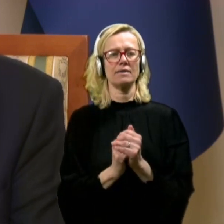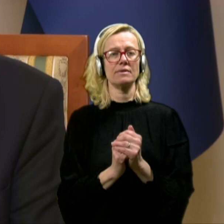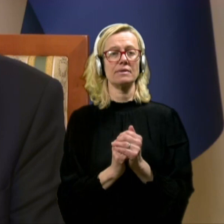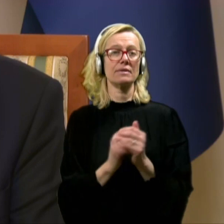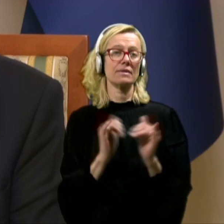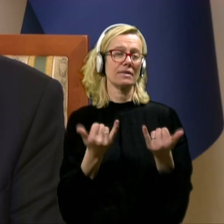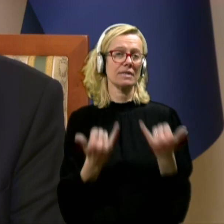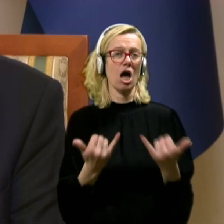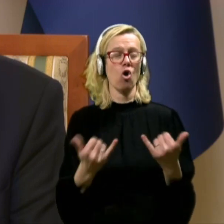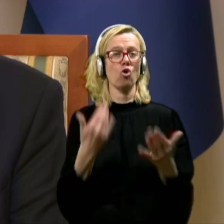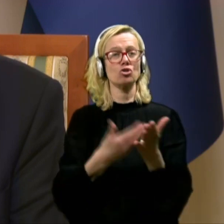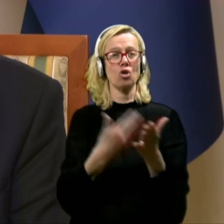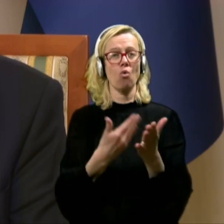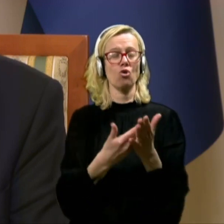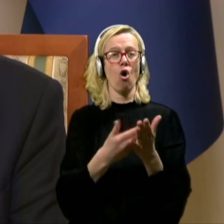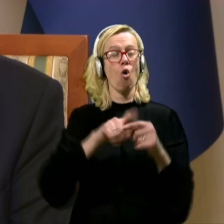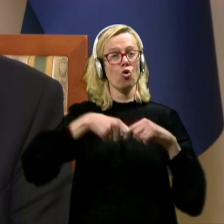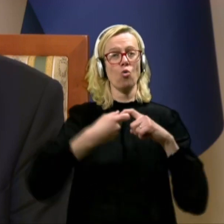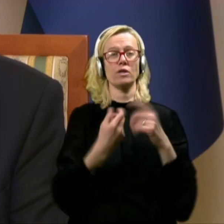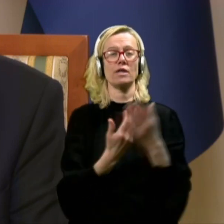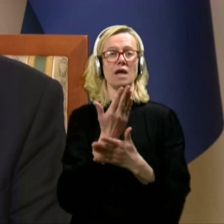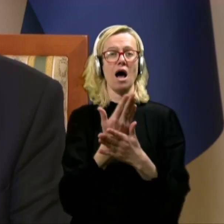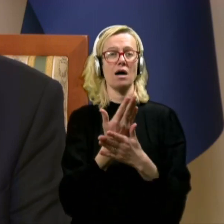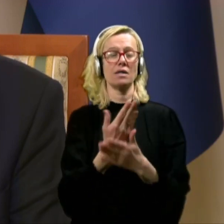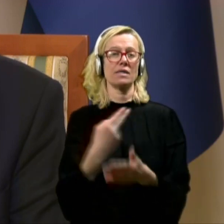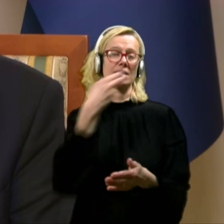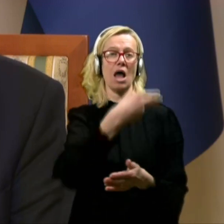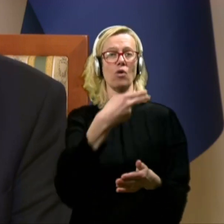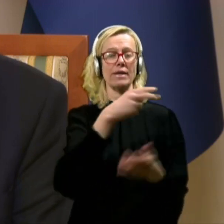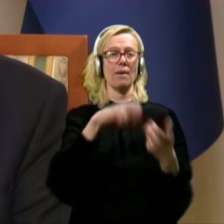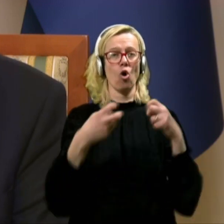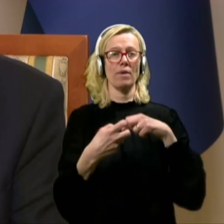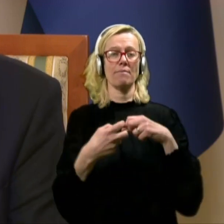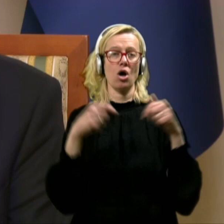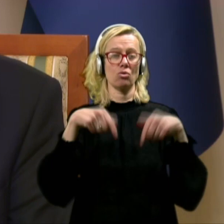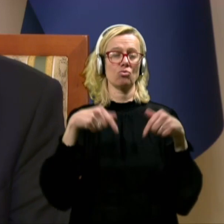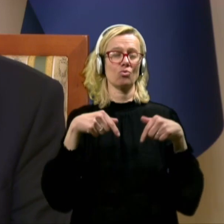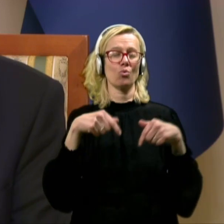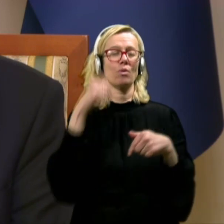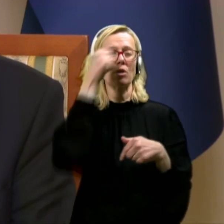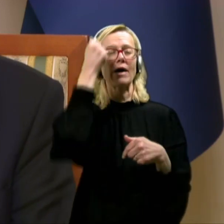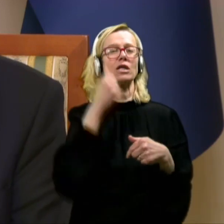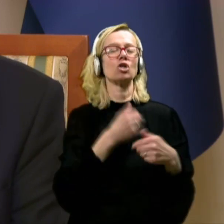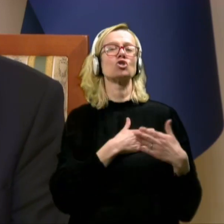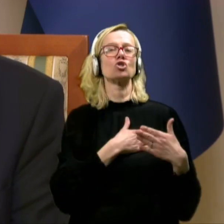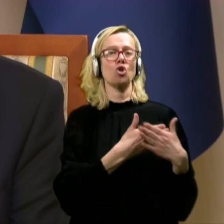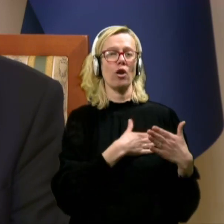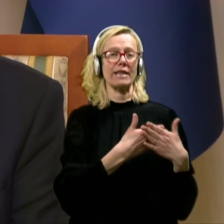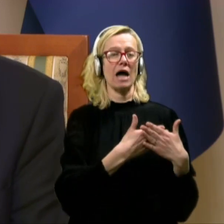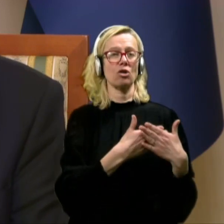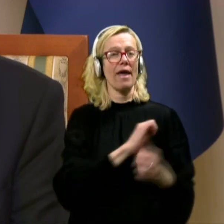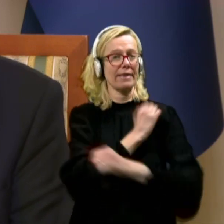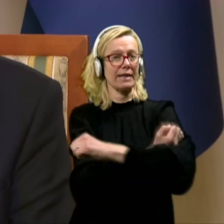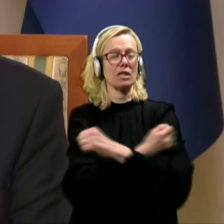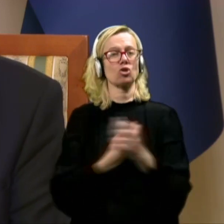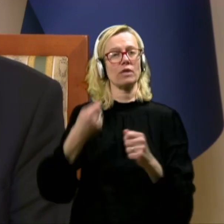zdaj osnovno orodje za naslavljanje tega problema, tako imenovani solidarnostni energetski dodatek